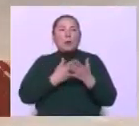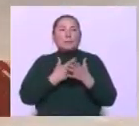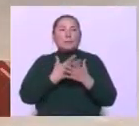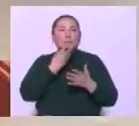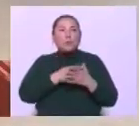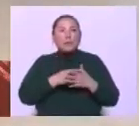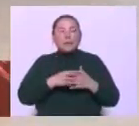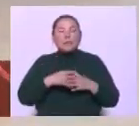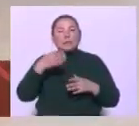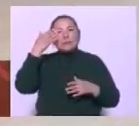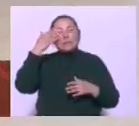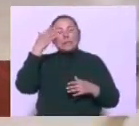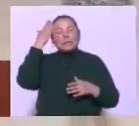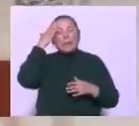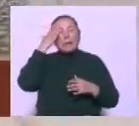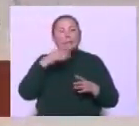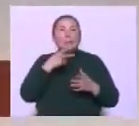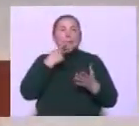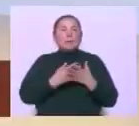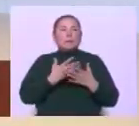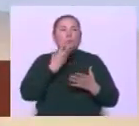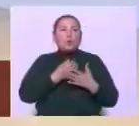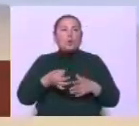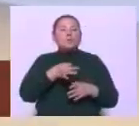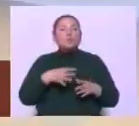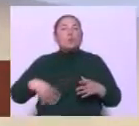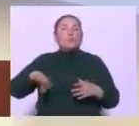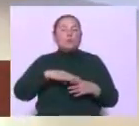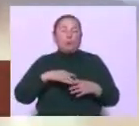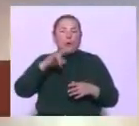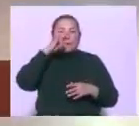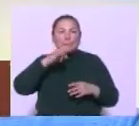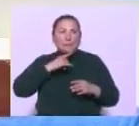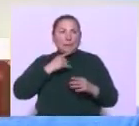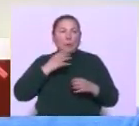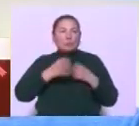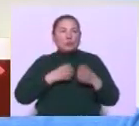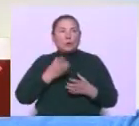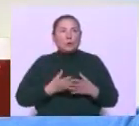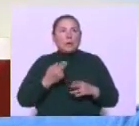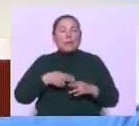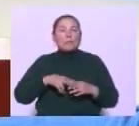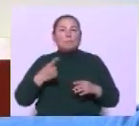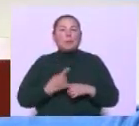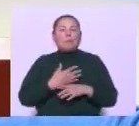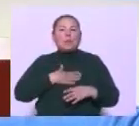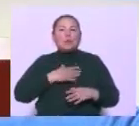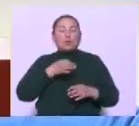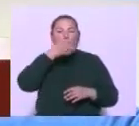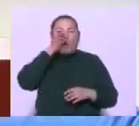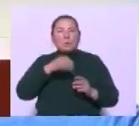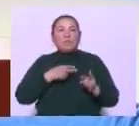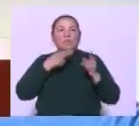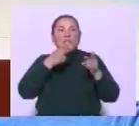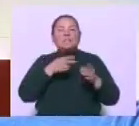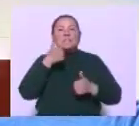свои навыки и таланты, представляя не только свой регион, но и всю страну на международной арене. Это первый наш опыт выезда